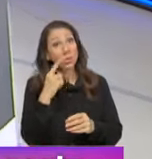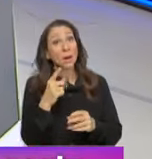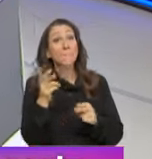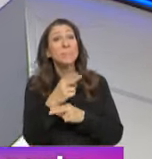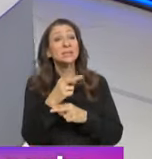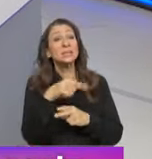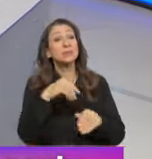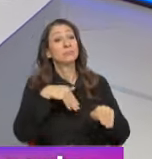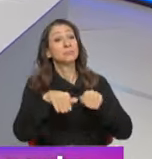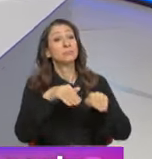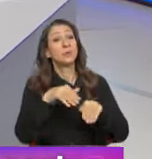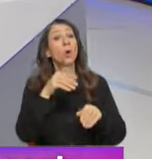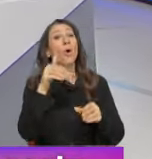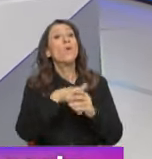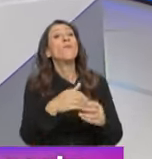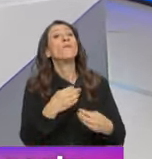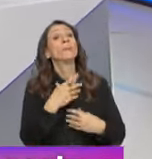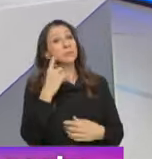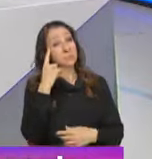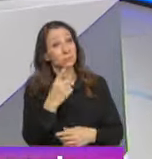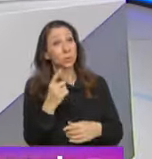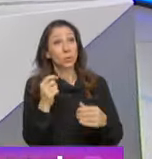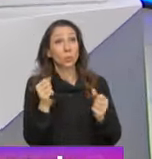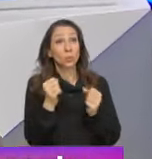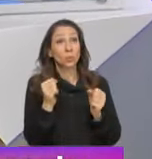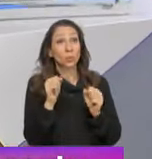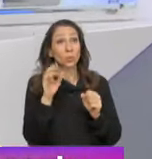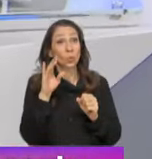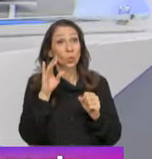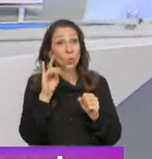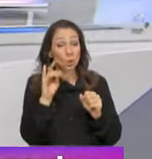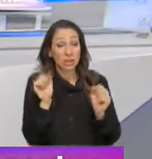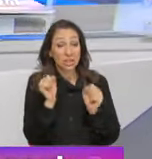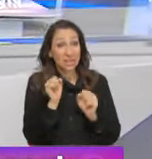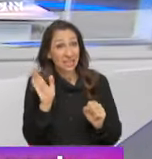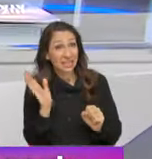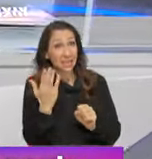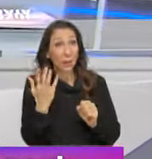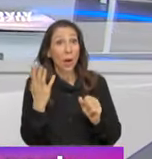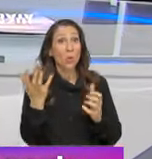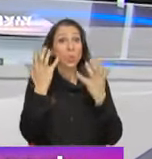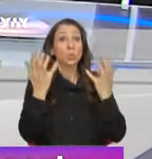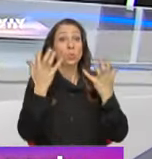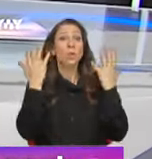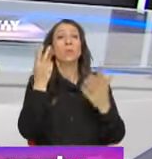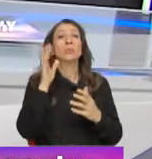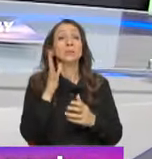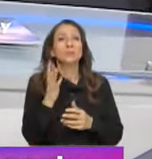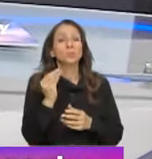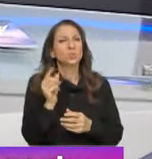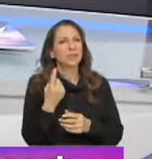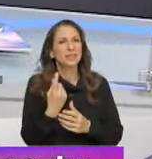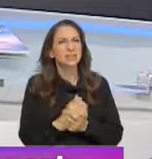balıkesirlilere sesleniyor Ondan sonra kurt kışı geçirir ama e yed ayazı unutmaz diyor kendisi ya çok